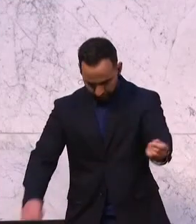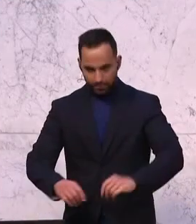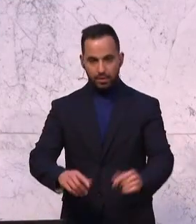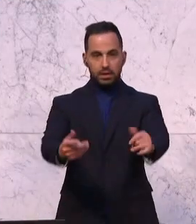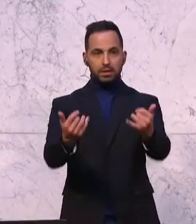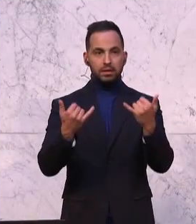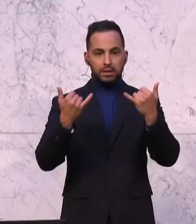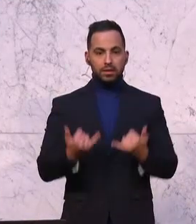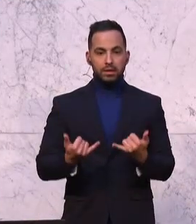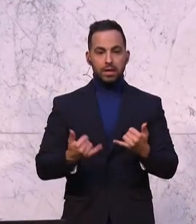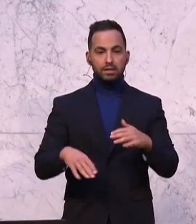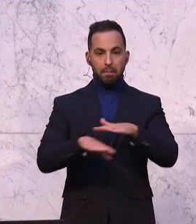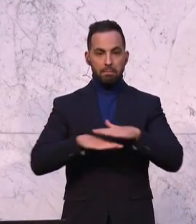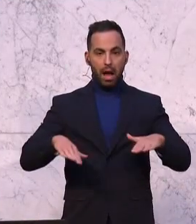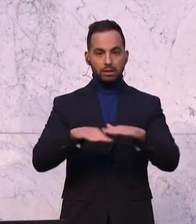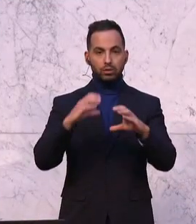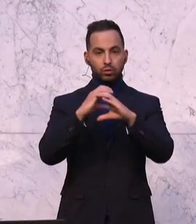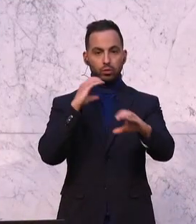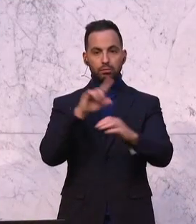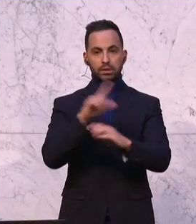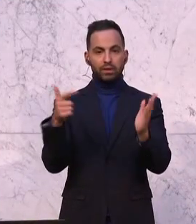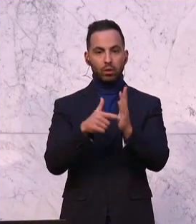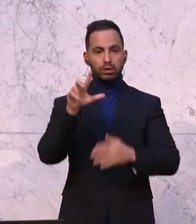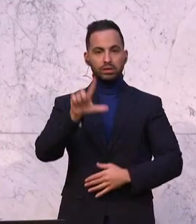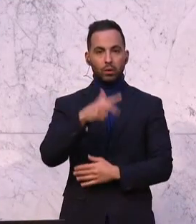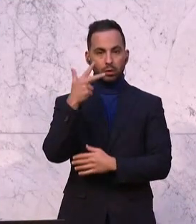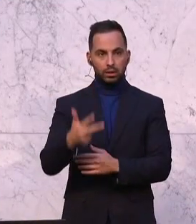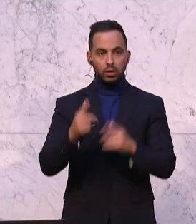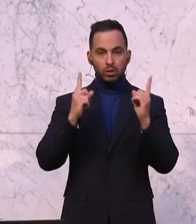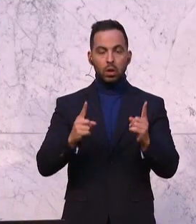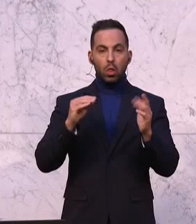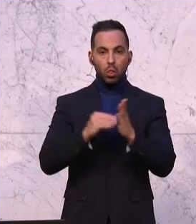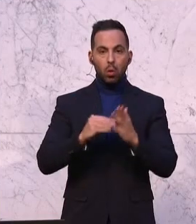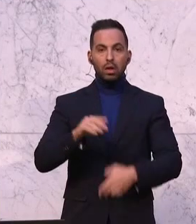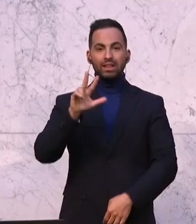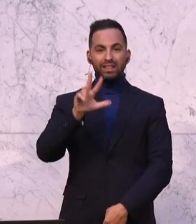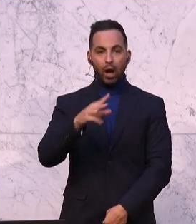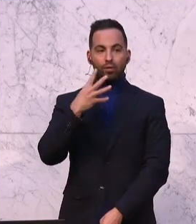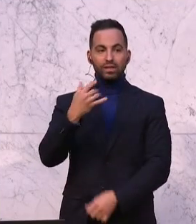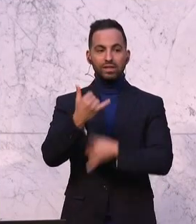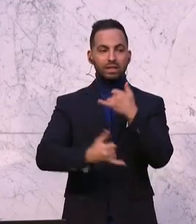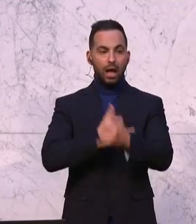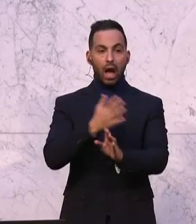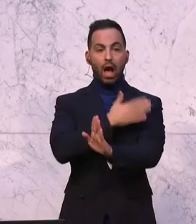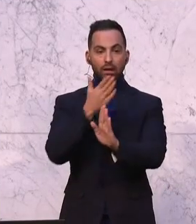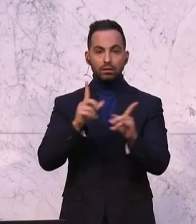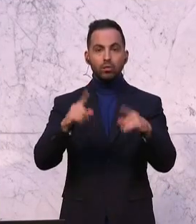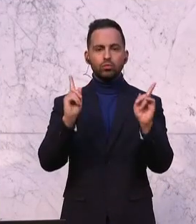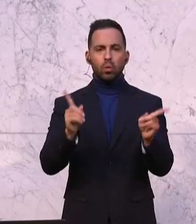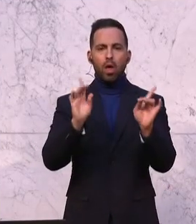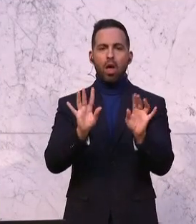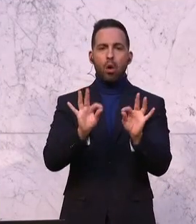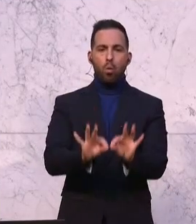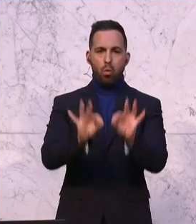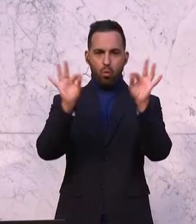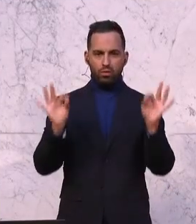scheinbar soll jetzt der Basistunnel 2032 noch insgesamt 43 Jahren eröffnet werden.